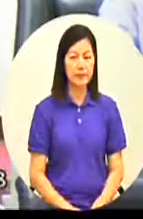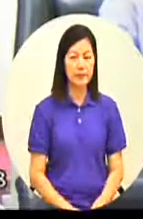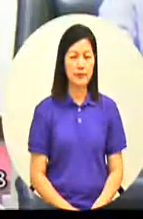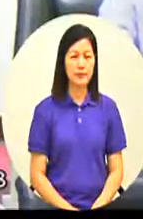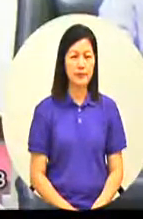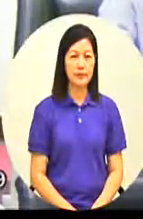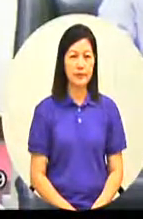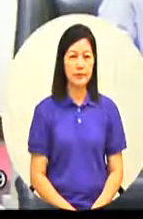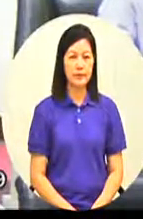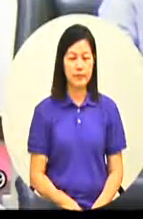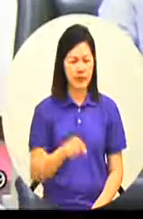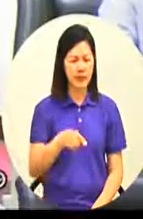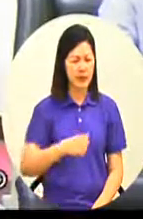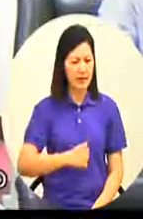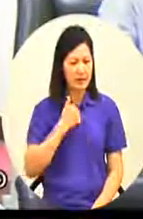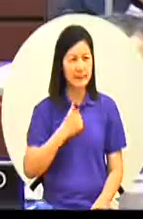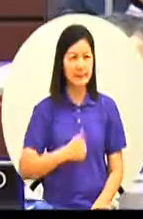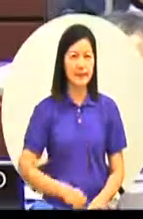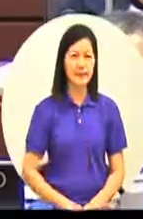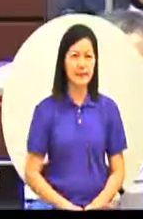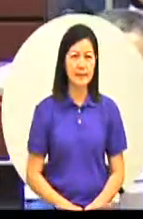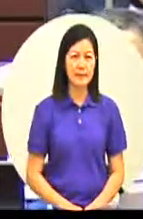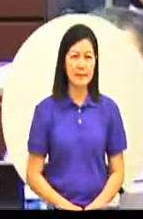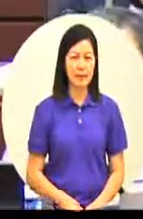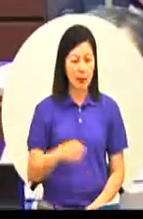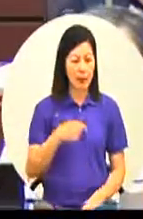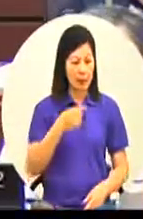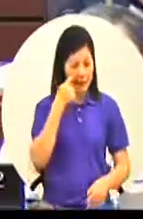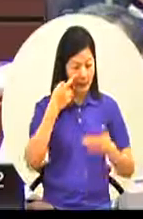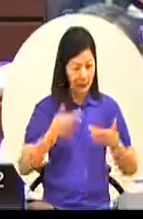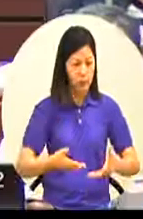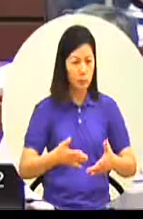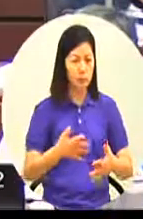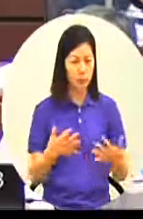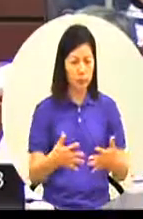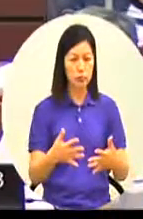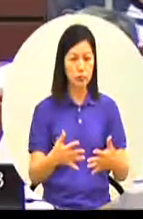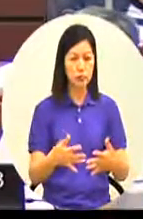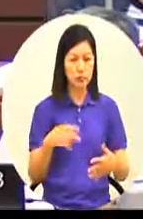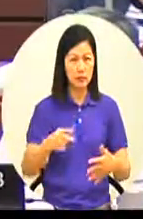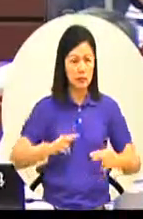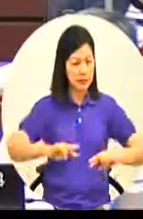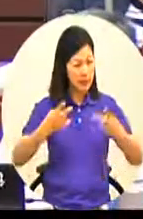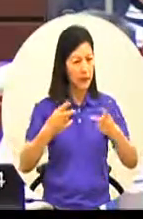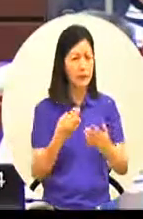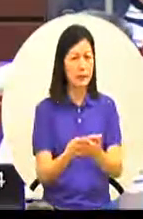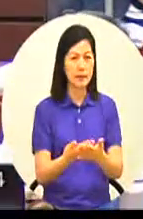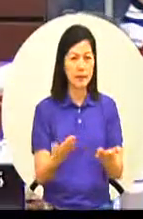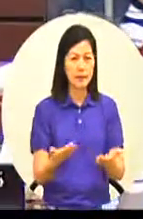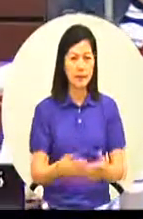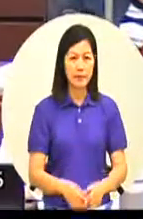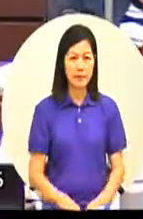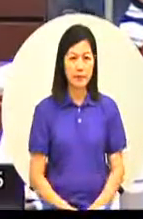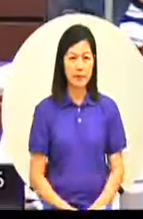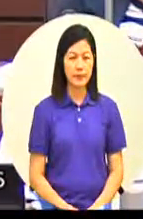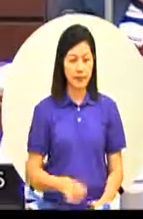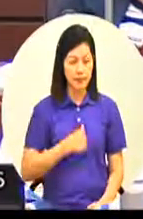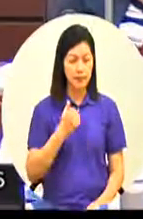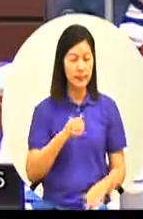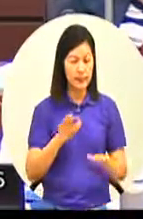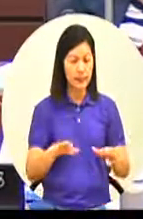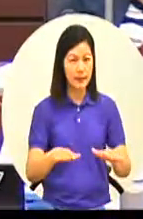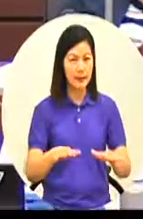报告，这个的确是一个我们很注意的问题哈，就是如何去改善。那我们其实现在有几个